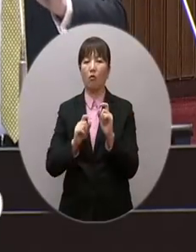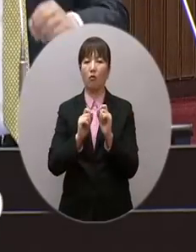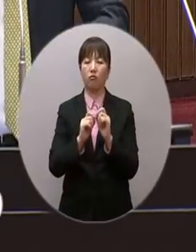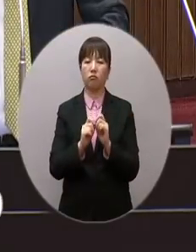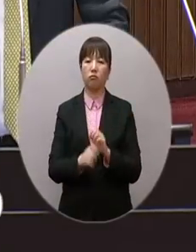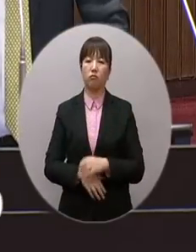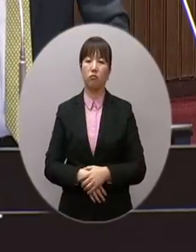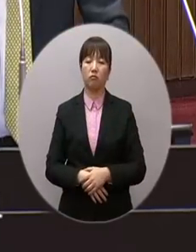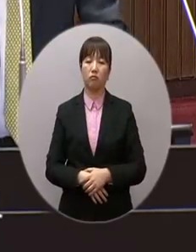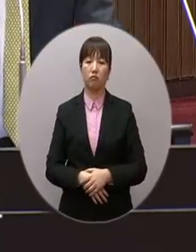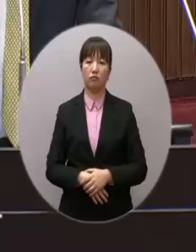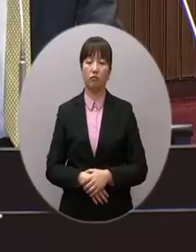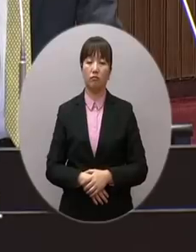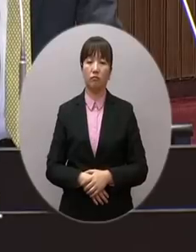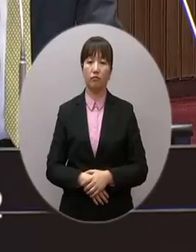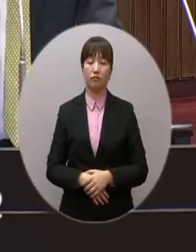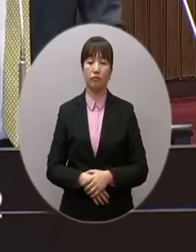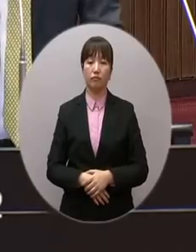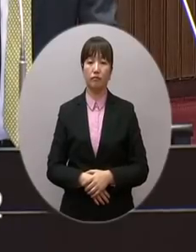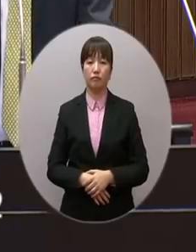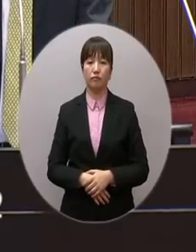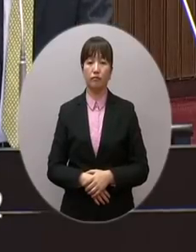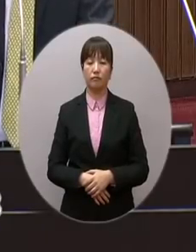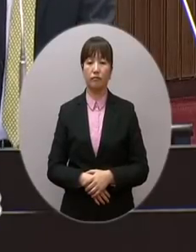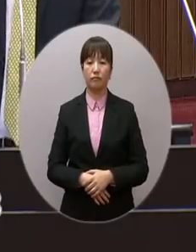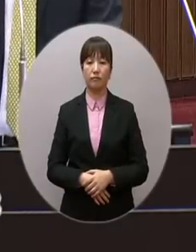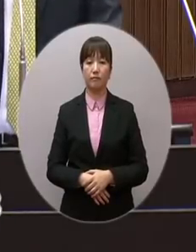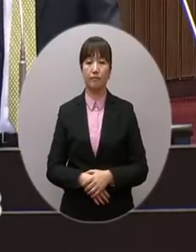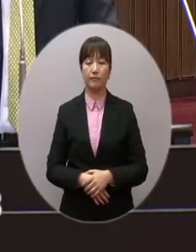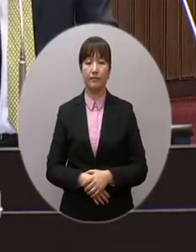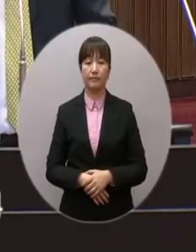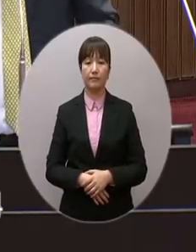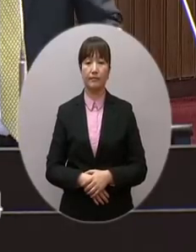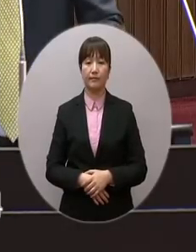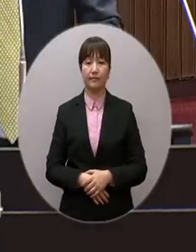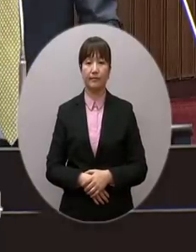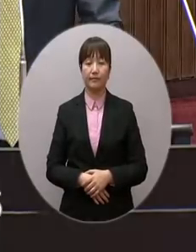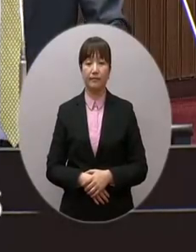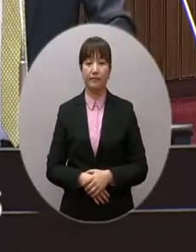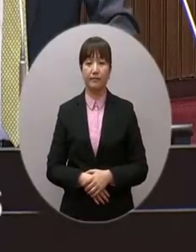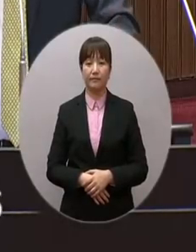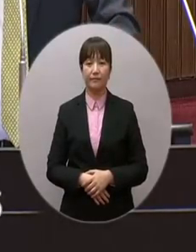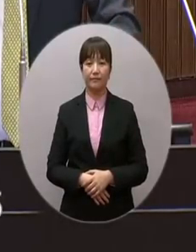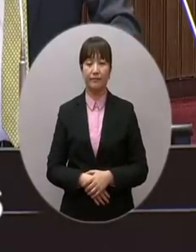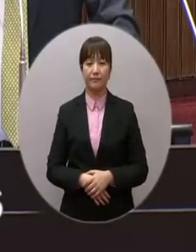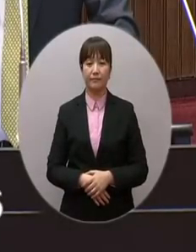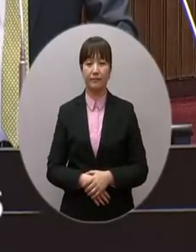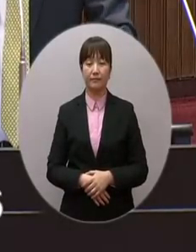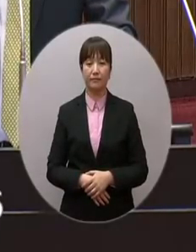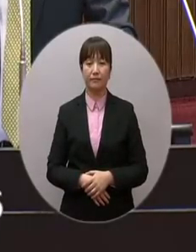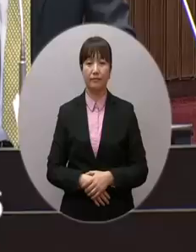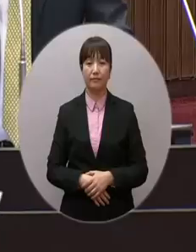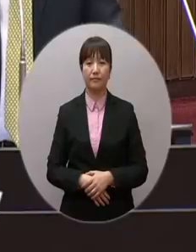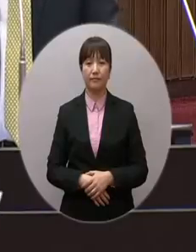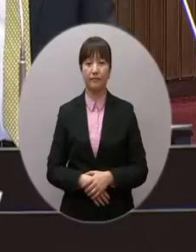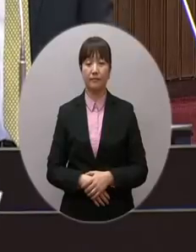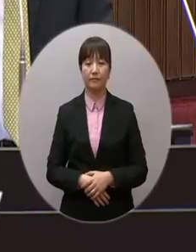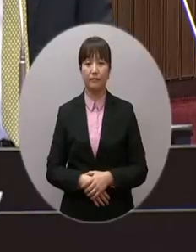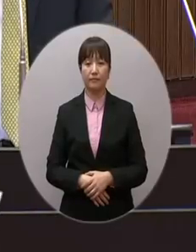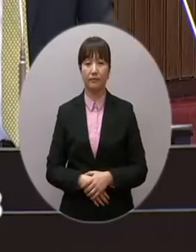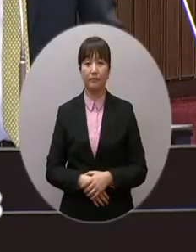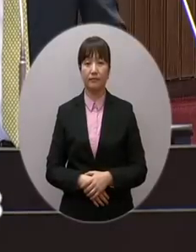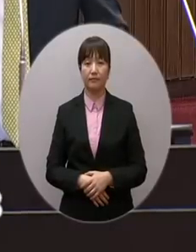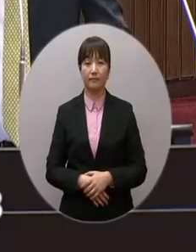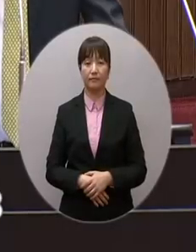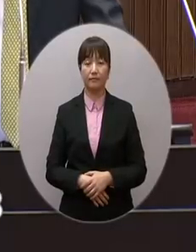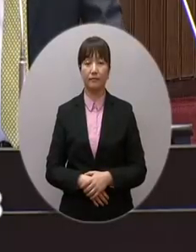耶。 就那个黄委员，恐怕就是说，针对这个条文的修正啊，我